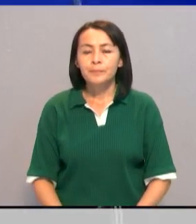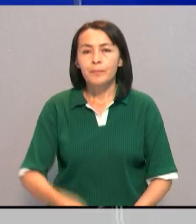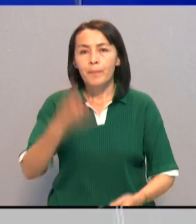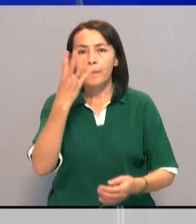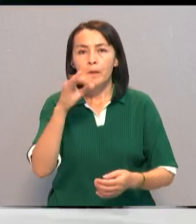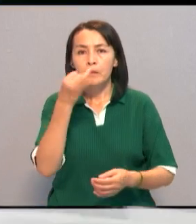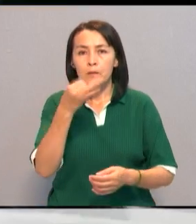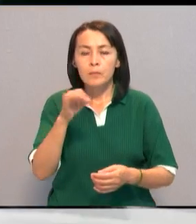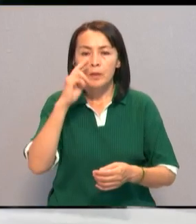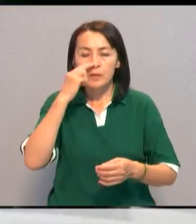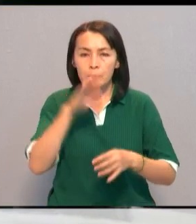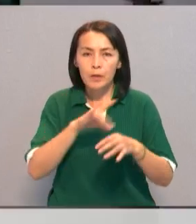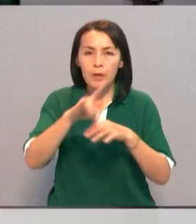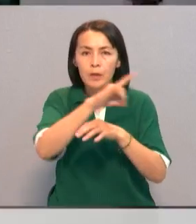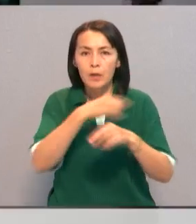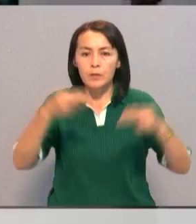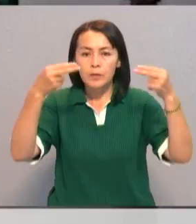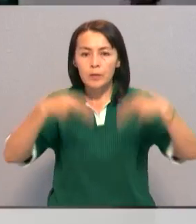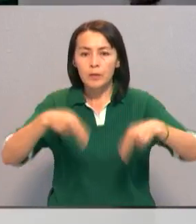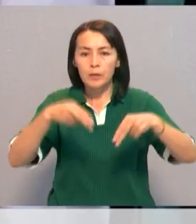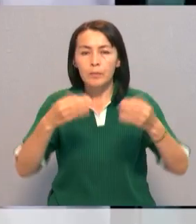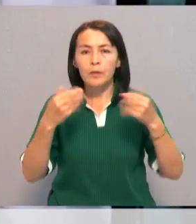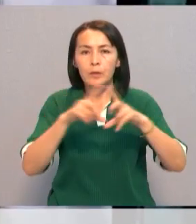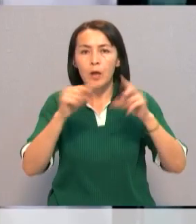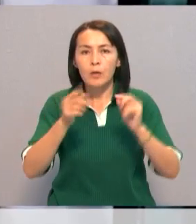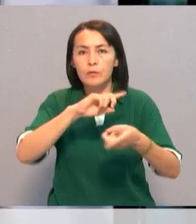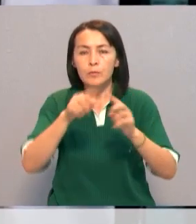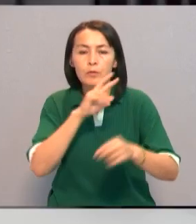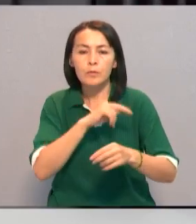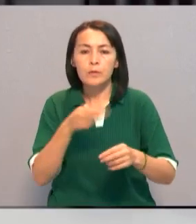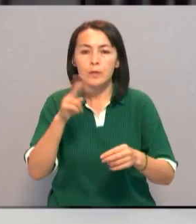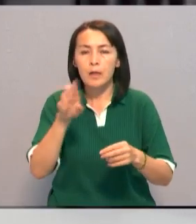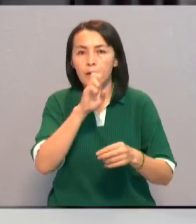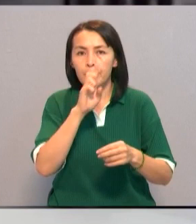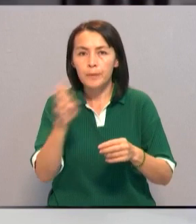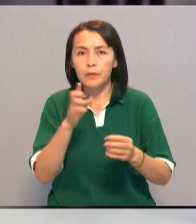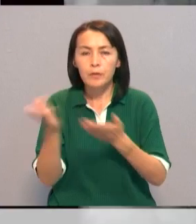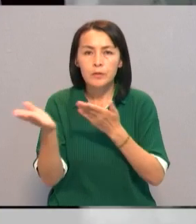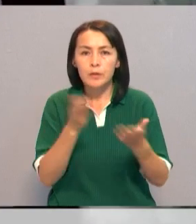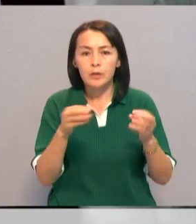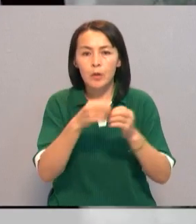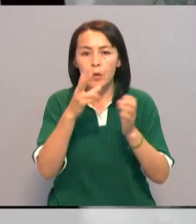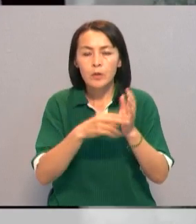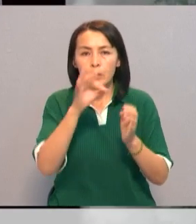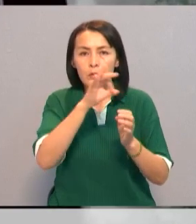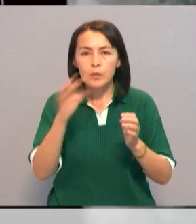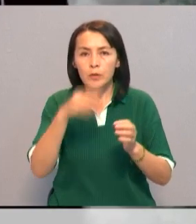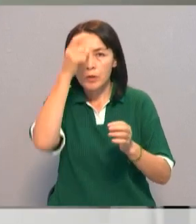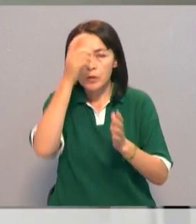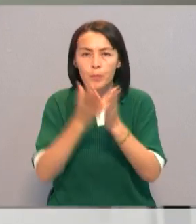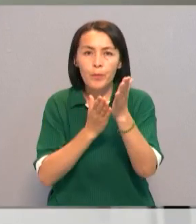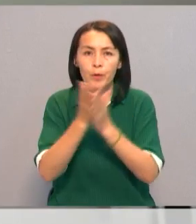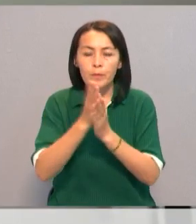4 мамыр Шымкент әуежайының кеден бекеті. Ауысын бойынша жұмысқа Дәркен Бекниязұлы түседі. 18:00-де Стамбул